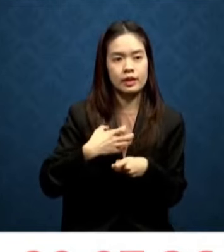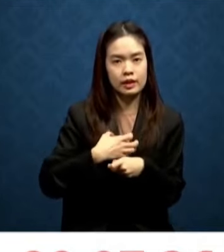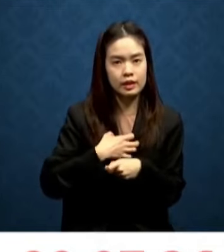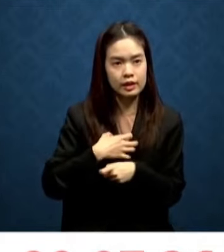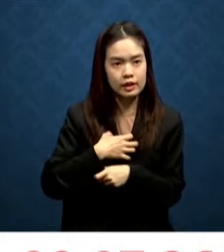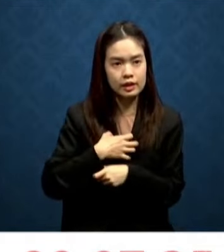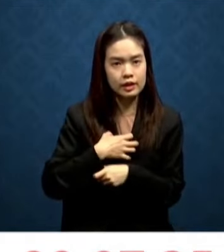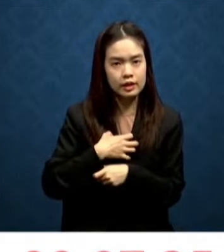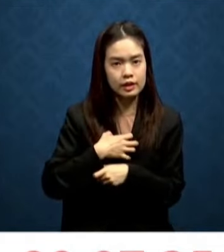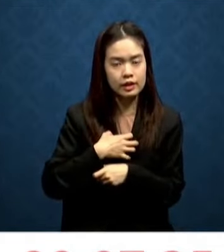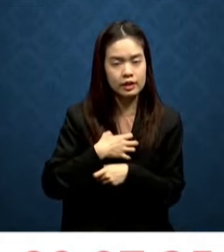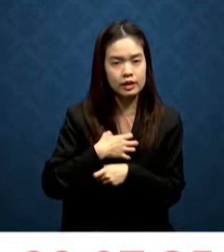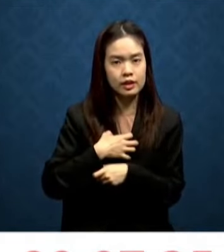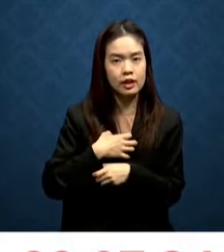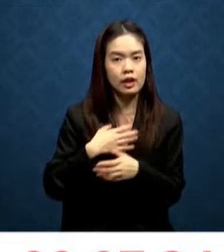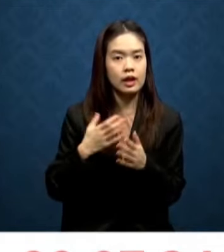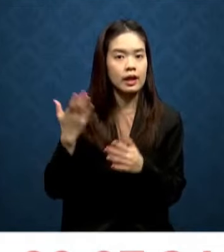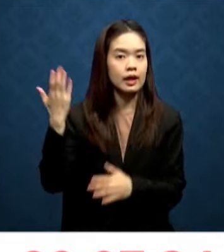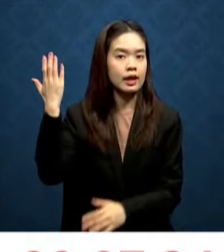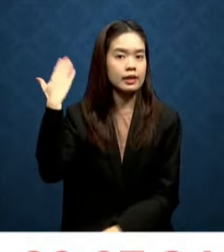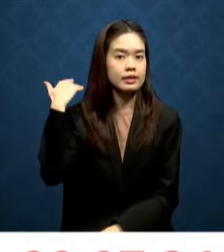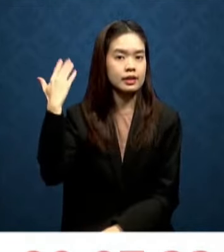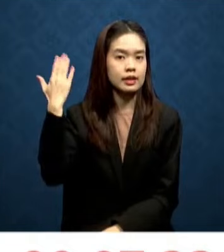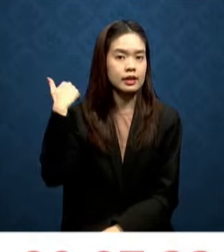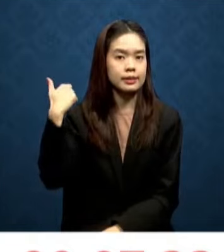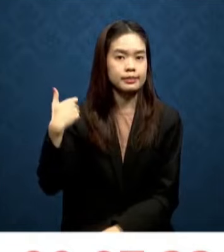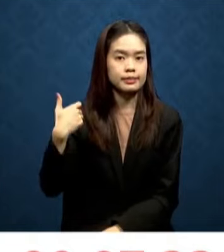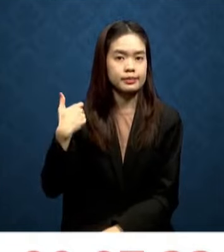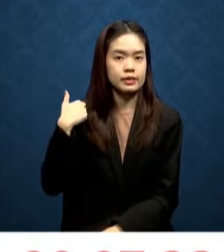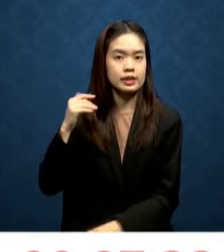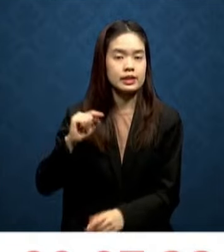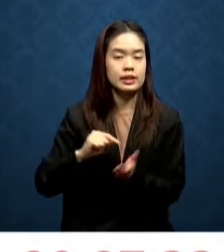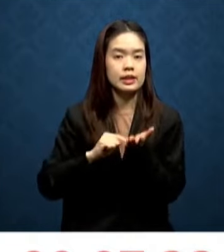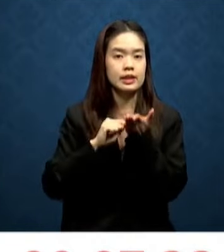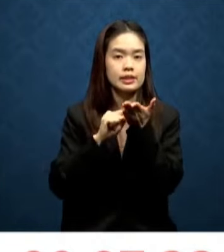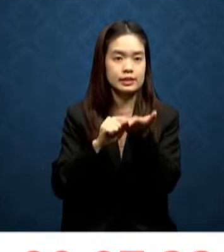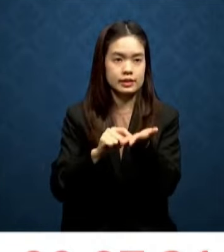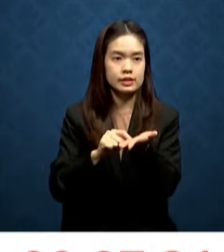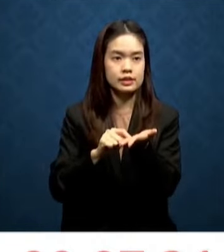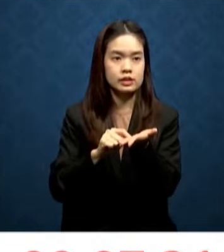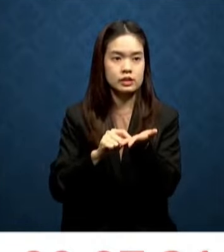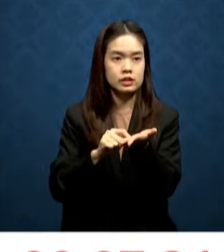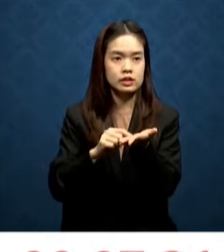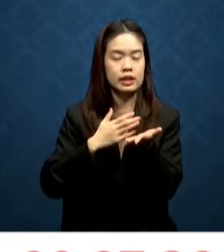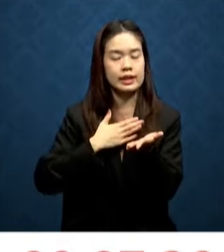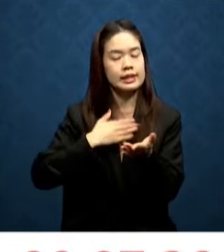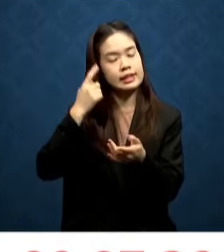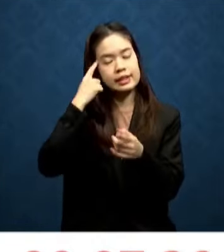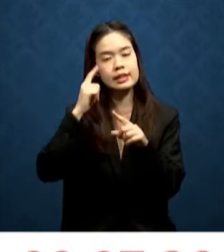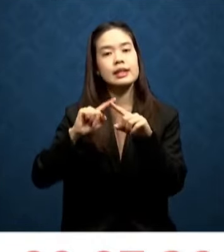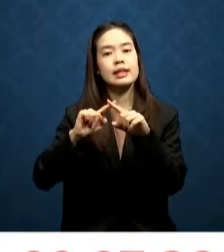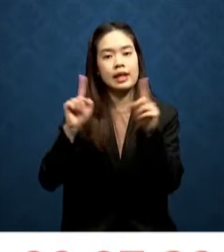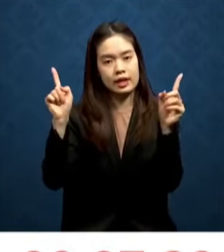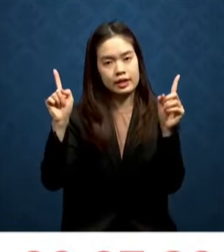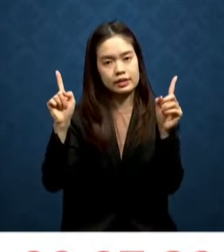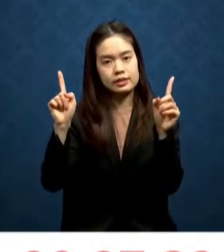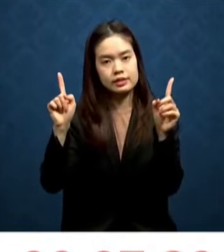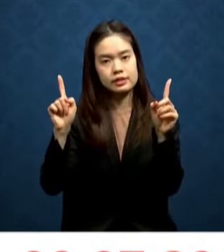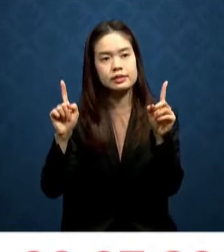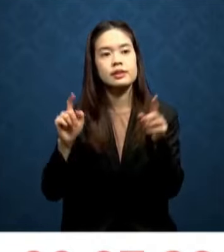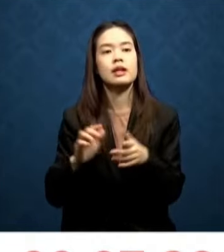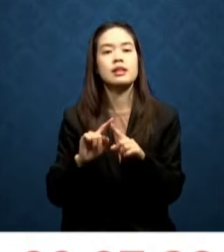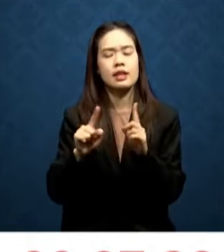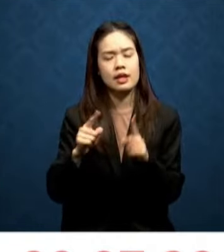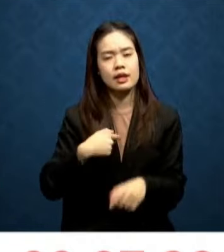ฟังครั้งแรกเมื่อวันก่อนที่ท่านอาจารย์นันทาเสนอเนี่ยผมบอกจริงผมก็ไม่เห็นด้วยนะครับแต่พอกลับ